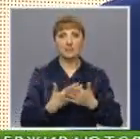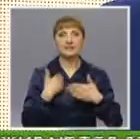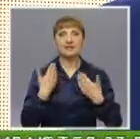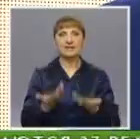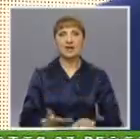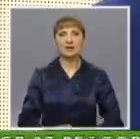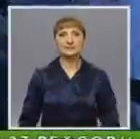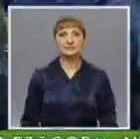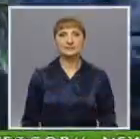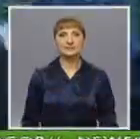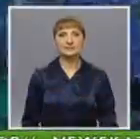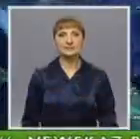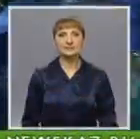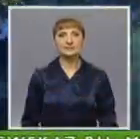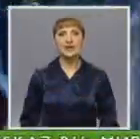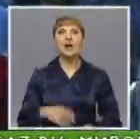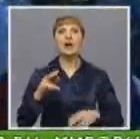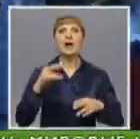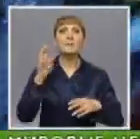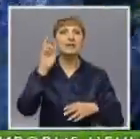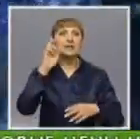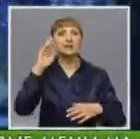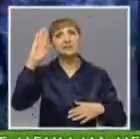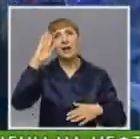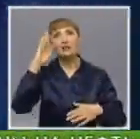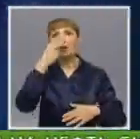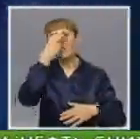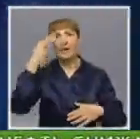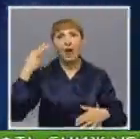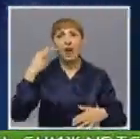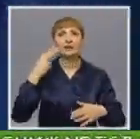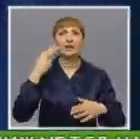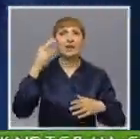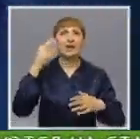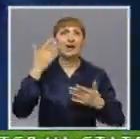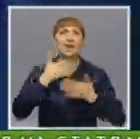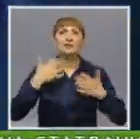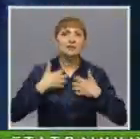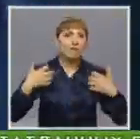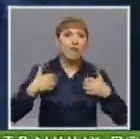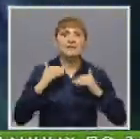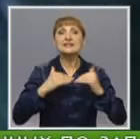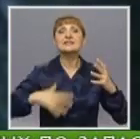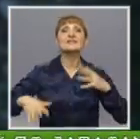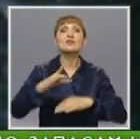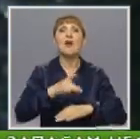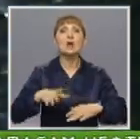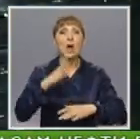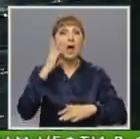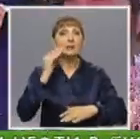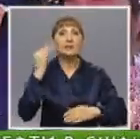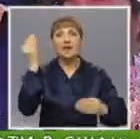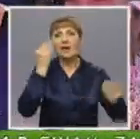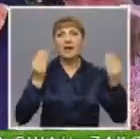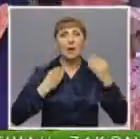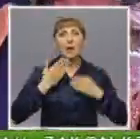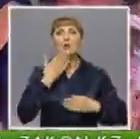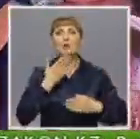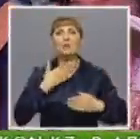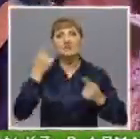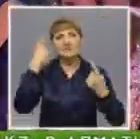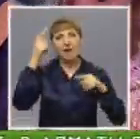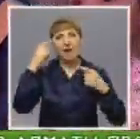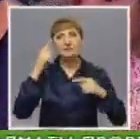вас! Принцы и принцессы, пираты, веселые зверюшки. Дети со всех районов Алматы, разодетые в костюмы любимых сказочных